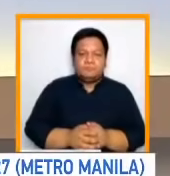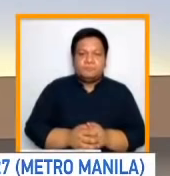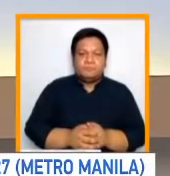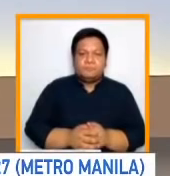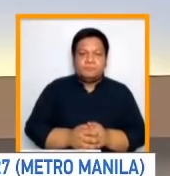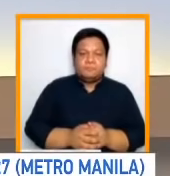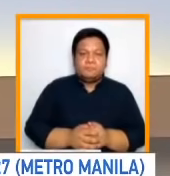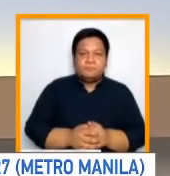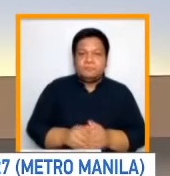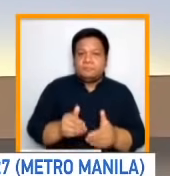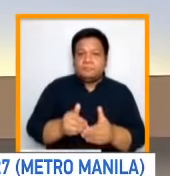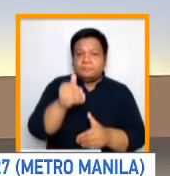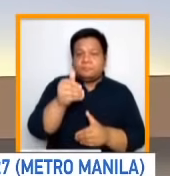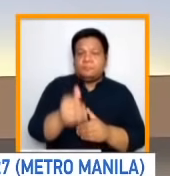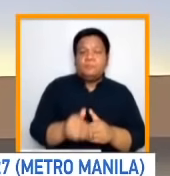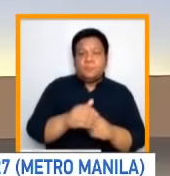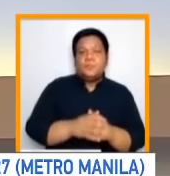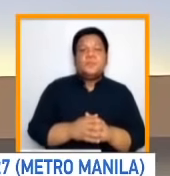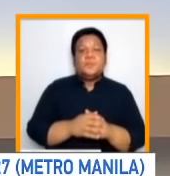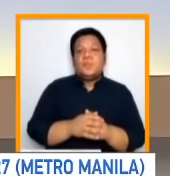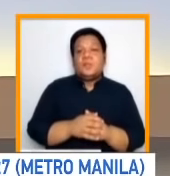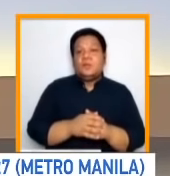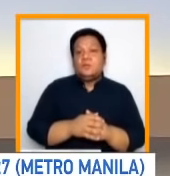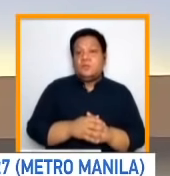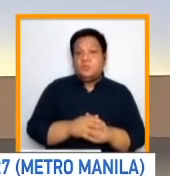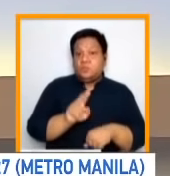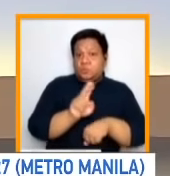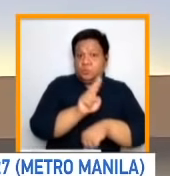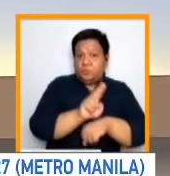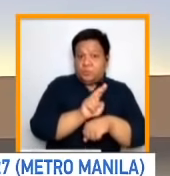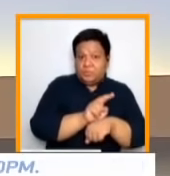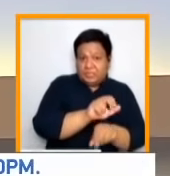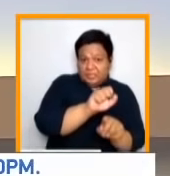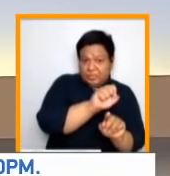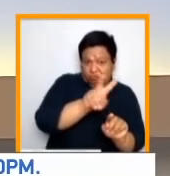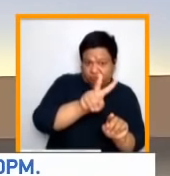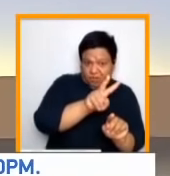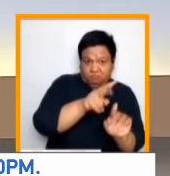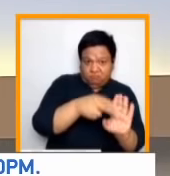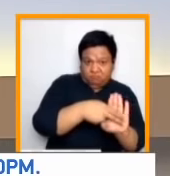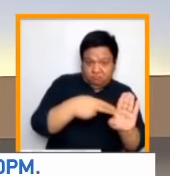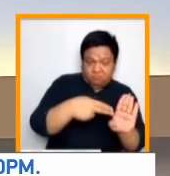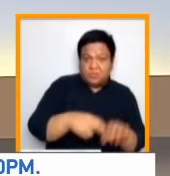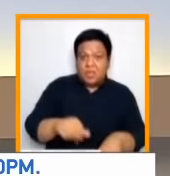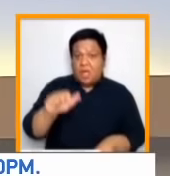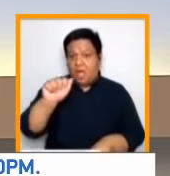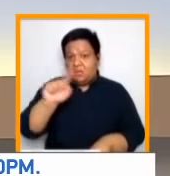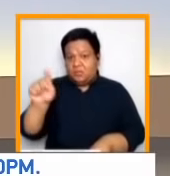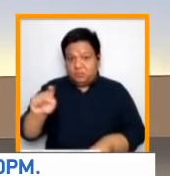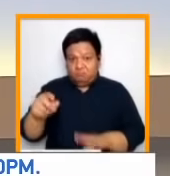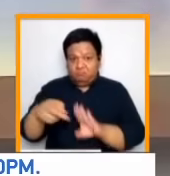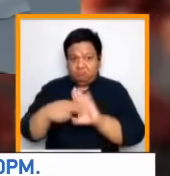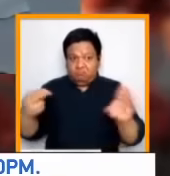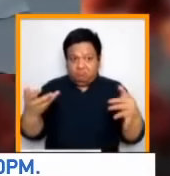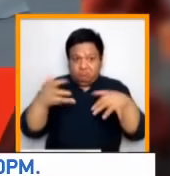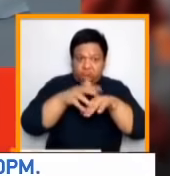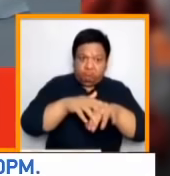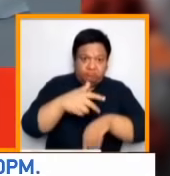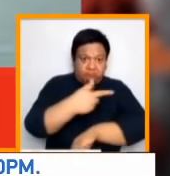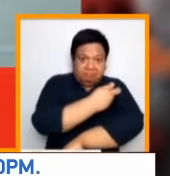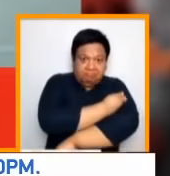Ligtas at epektibo raw ang kombinasyon ng Sinovac at AstraZeneca COVID-19 vaccines ayon sa Health Ministry ng Thailand. Base sa